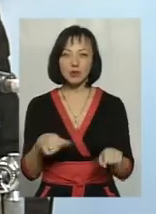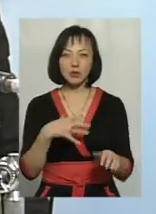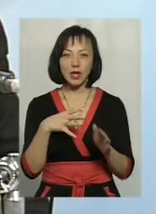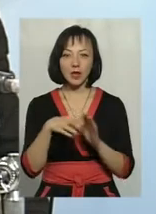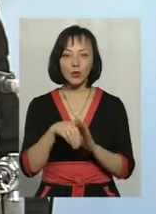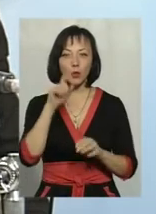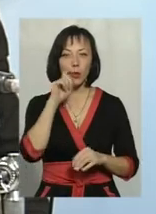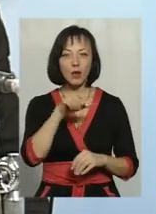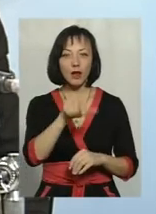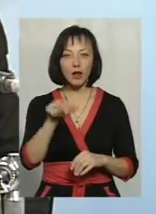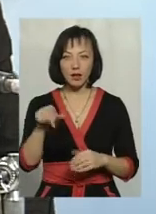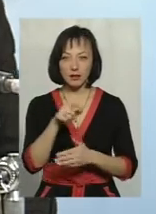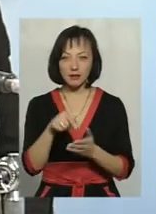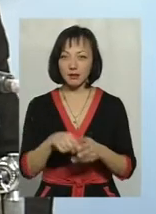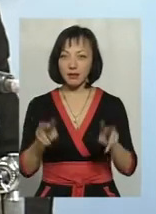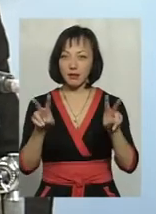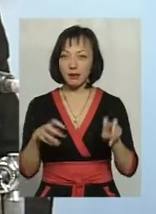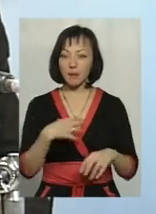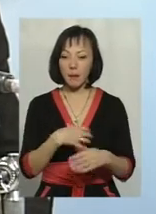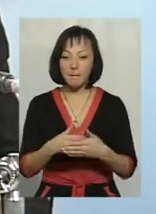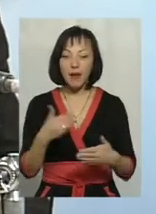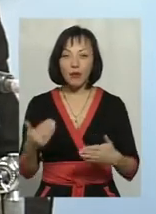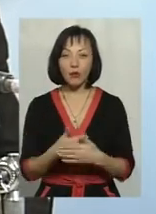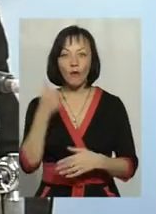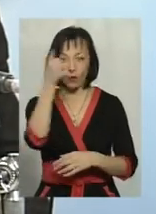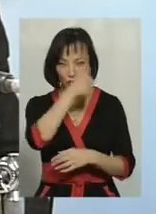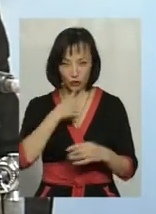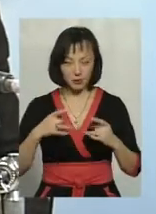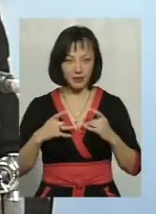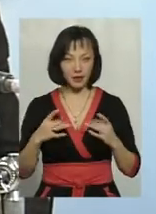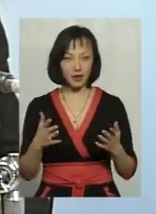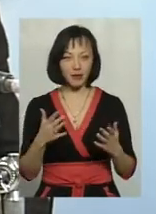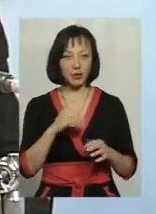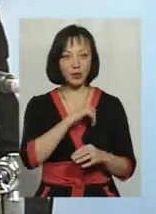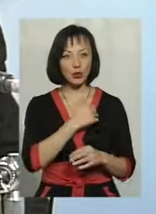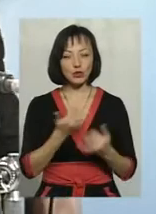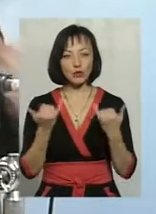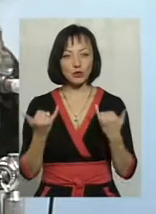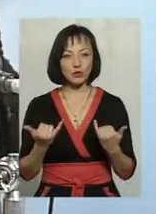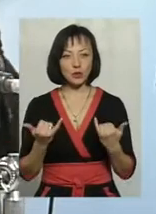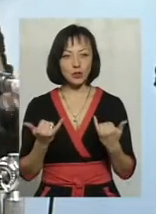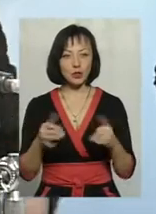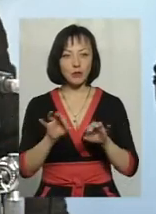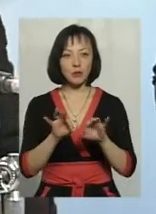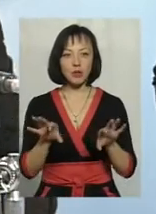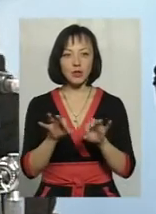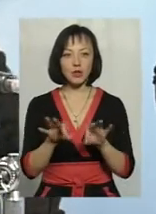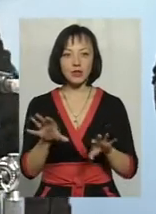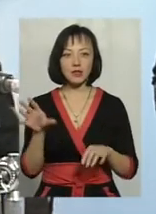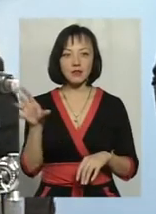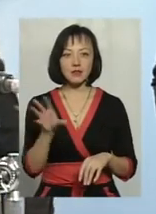нас сьогодні. Вона знакова саме перед новорічними святами. Хочемо сьогодні поділитись